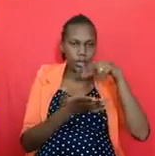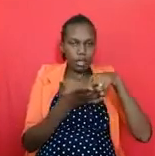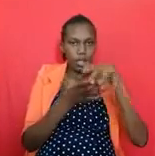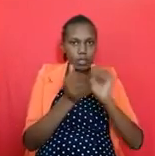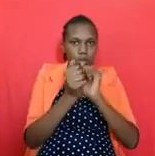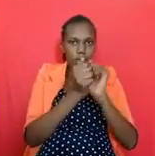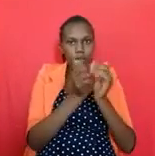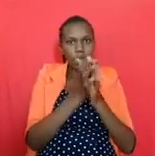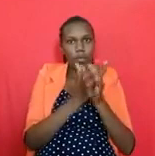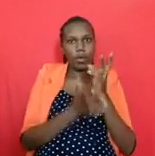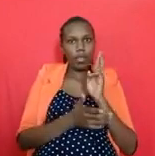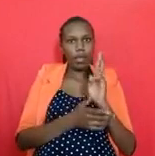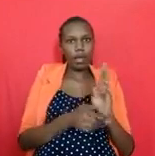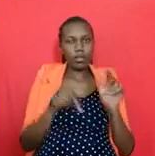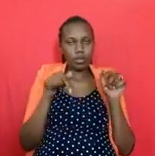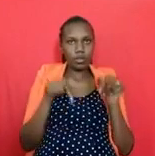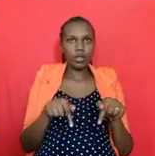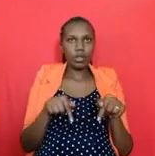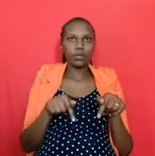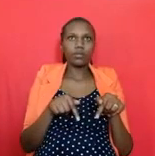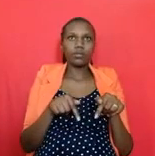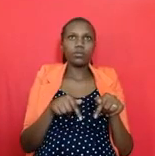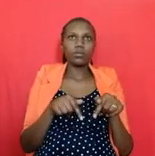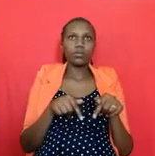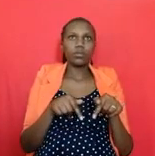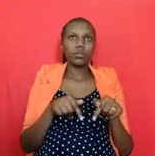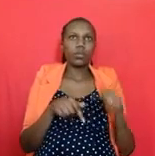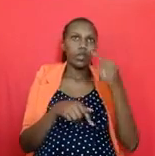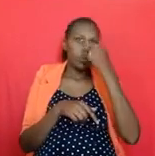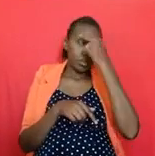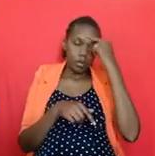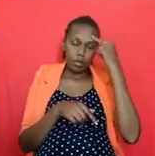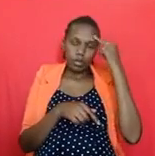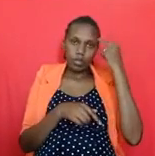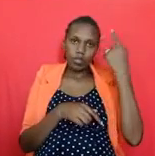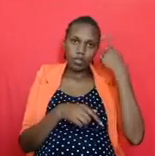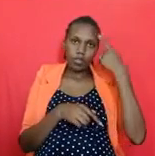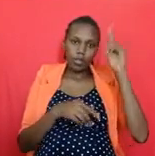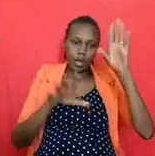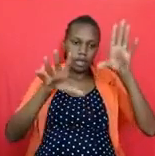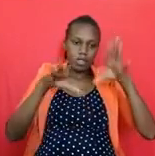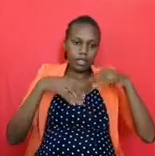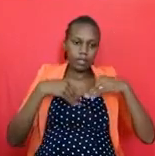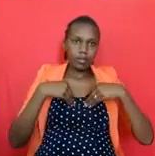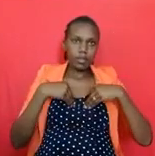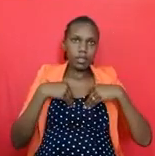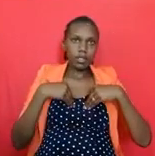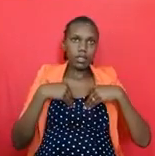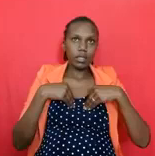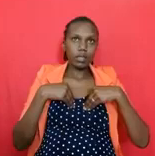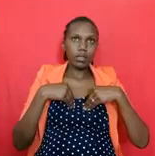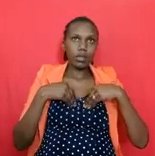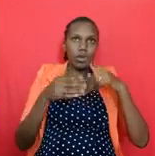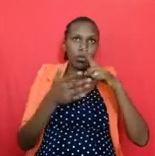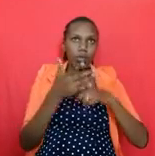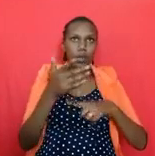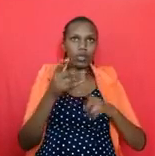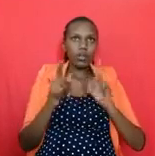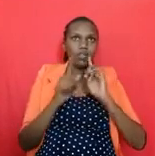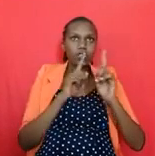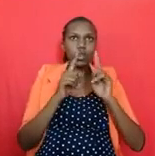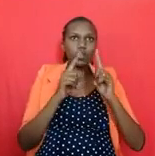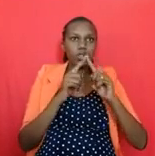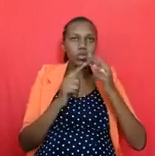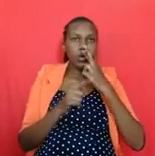nake muthenya wa umuthi ni undu wa gwitikira kuiyukia kiriro kiria ari irio iguru